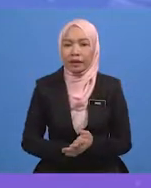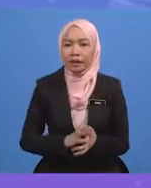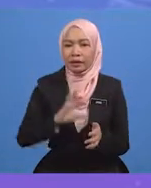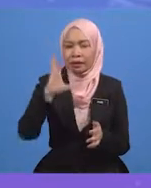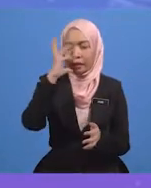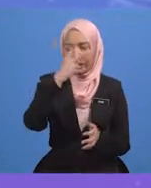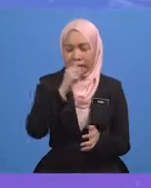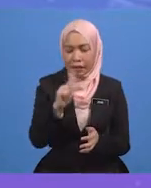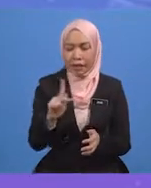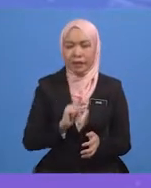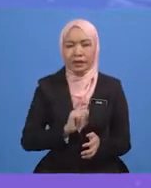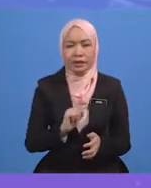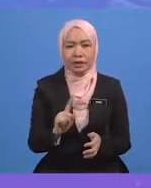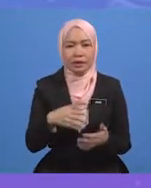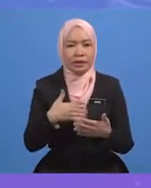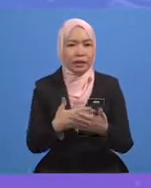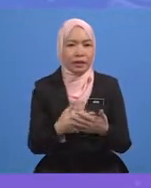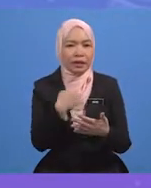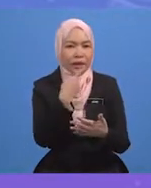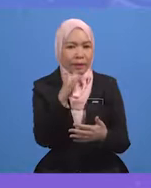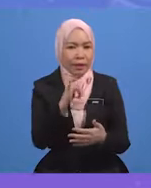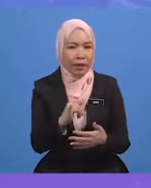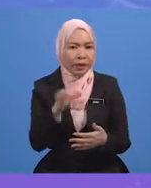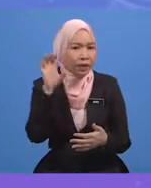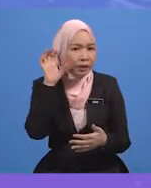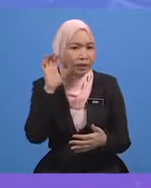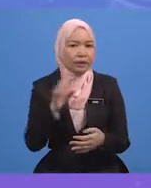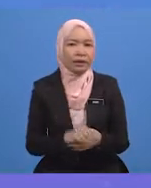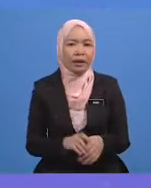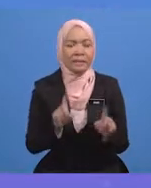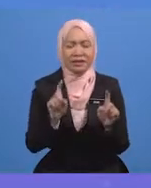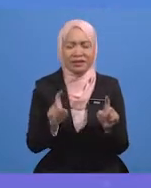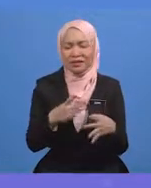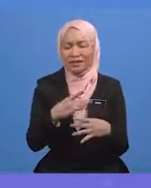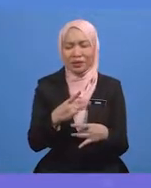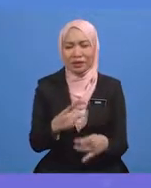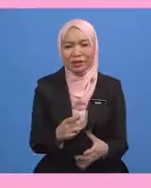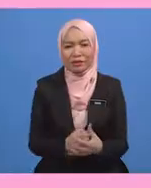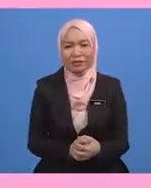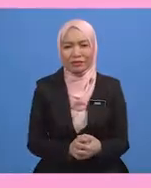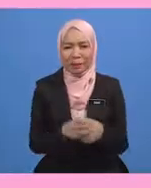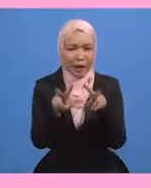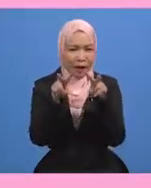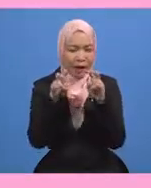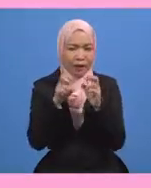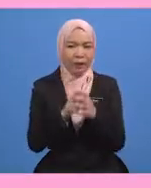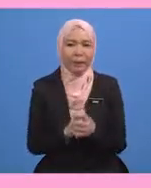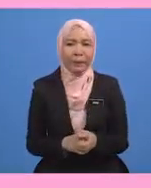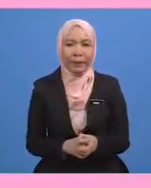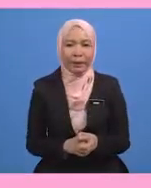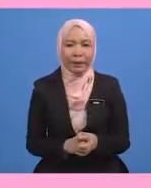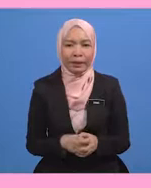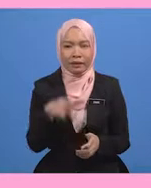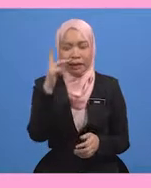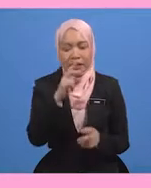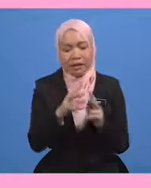yang mendengarnya tertawan dengan kehebatan beliau berbicara. Baiklah murid-murid, ciri kepribadian Hamka